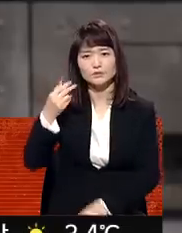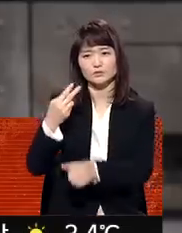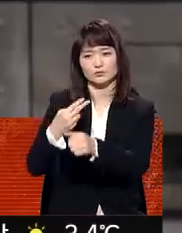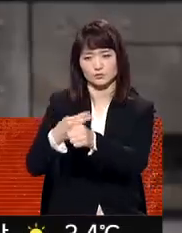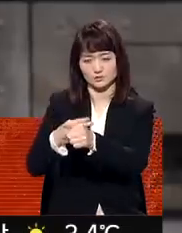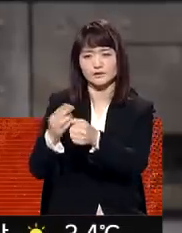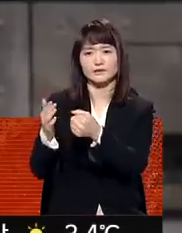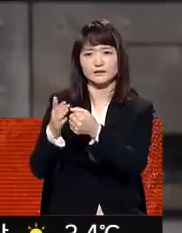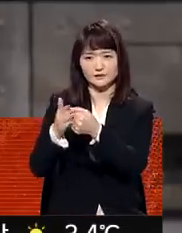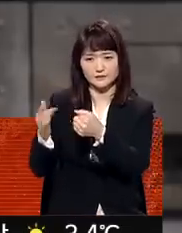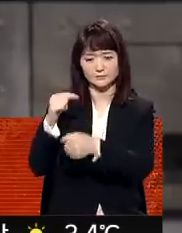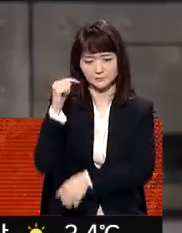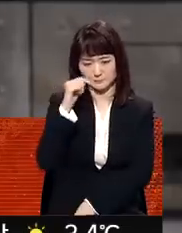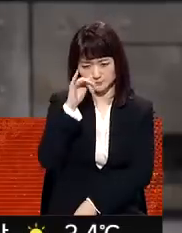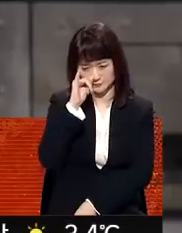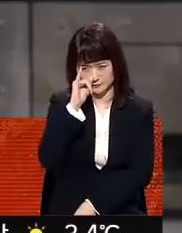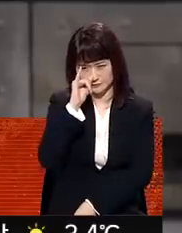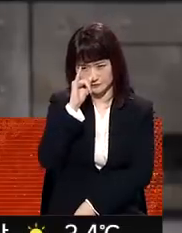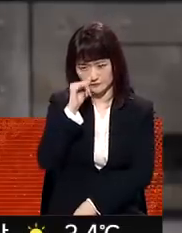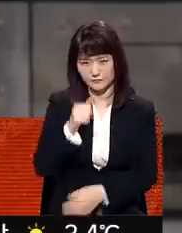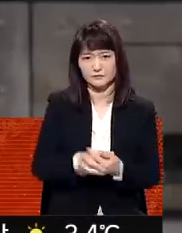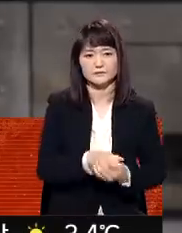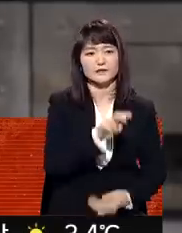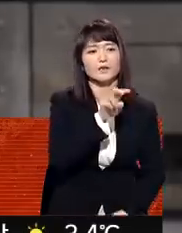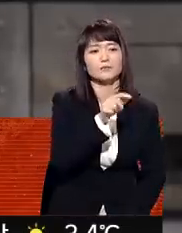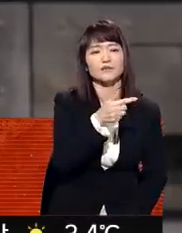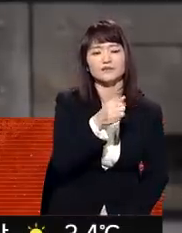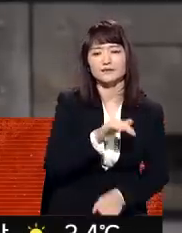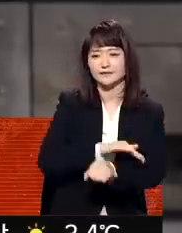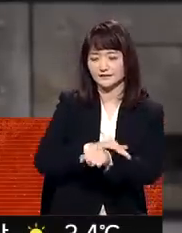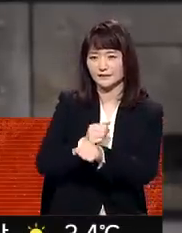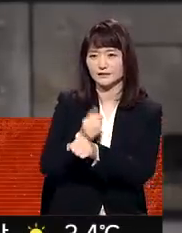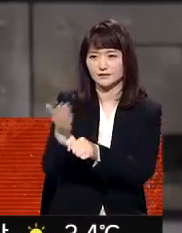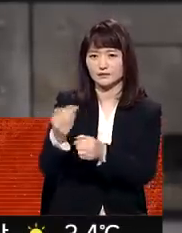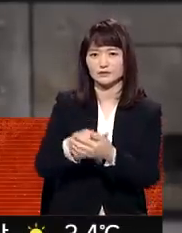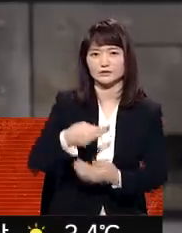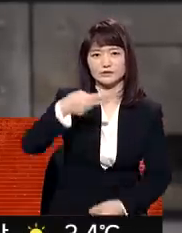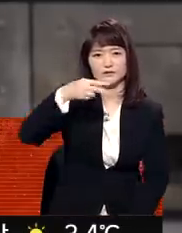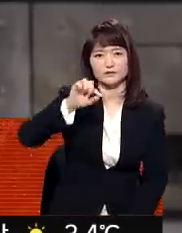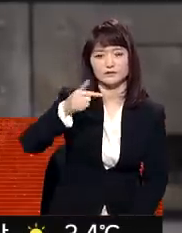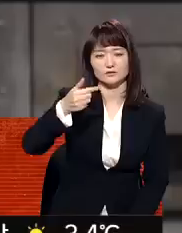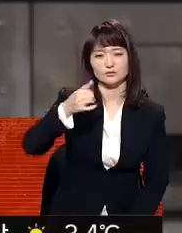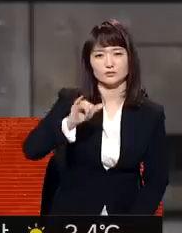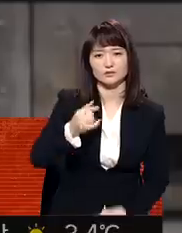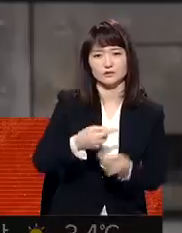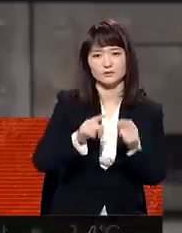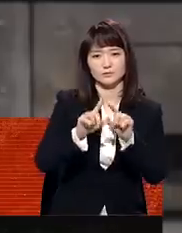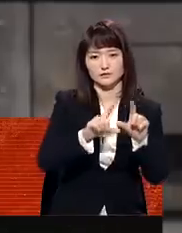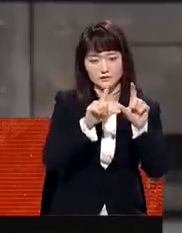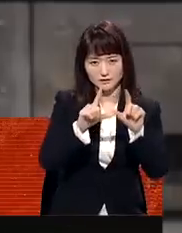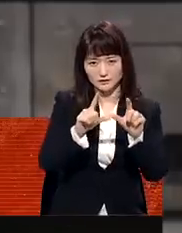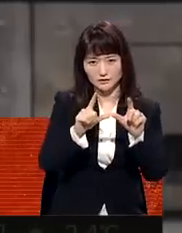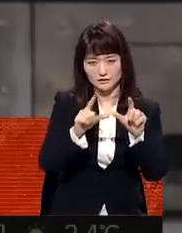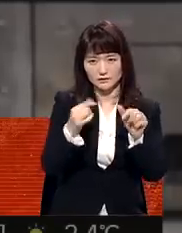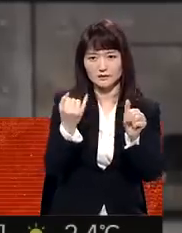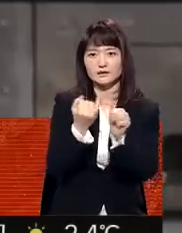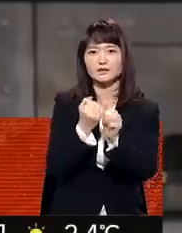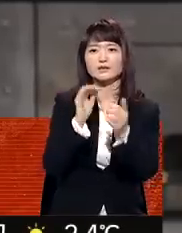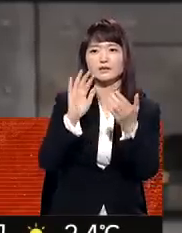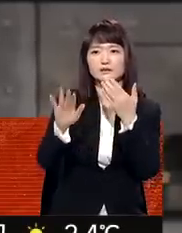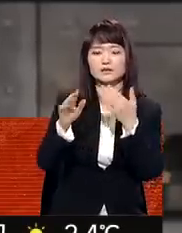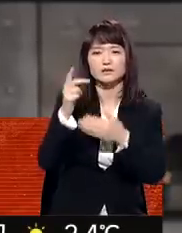며느리가 들으니까 잘해줬다는 거예요 신흥에도 잘 해줬고 시노인은 같이 생활을 하다가 결혼한 대로 미국으로 애굽으로